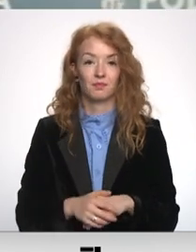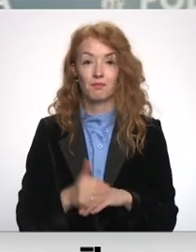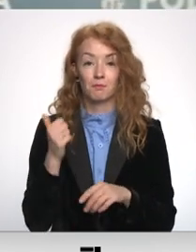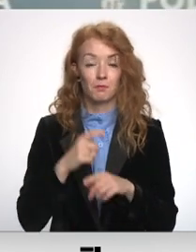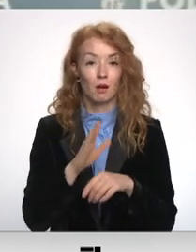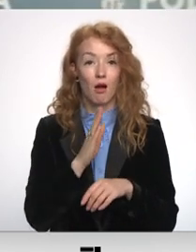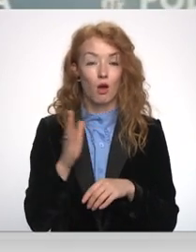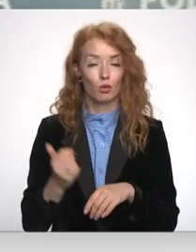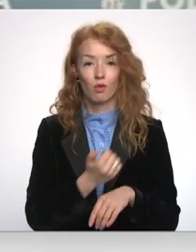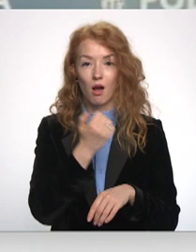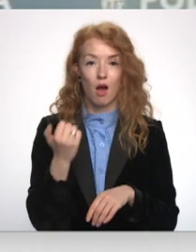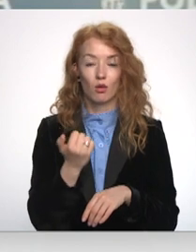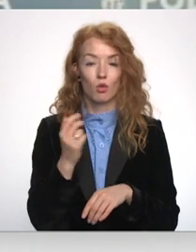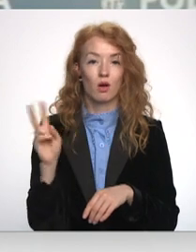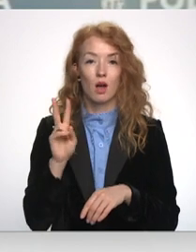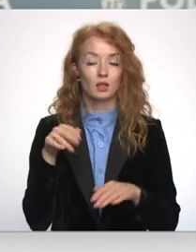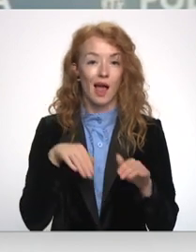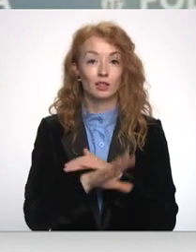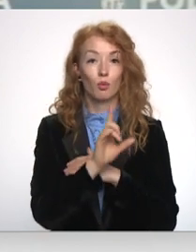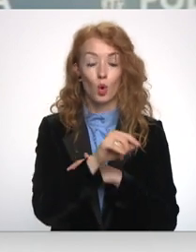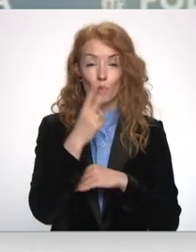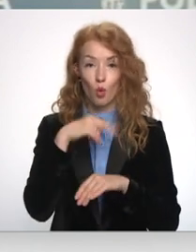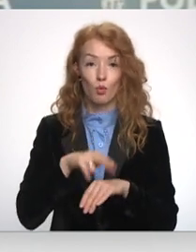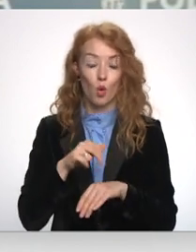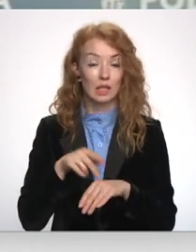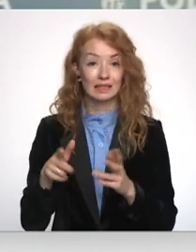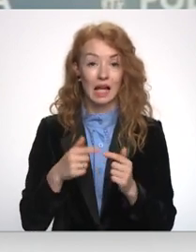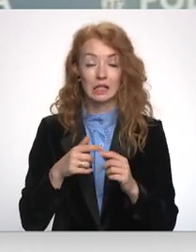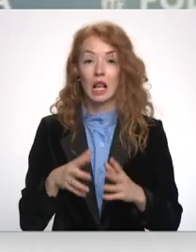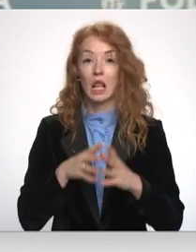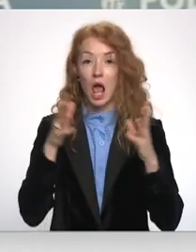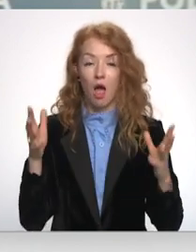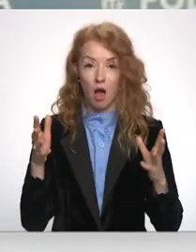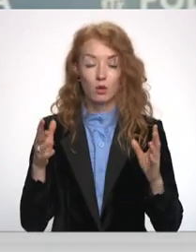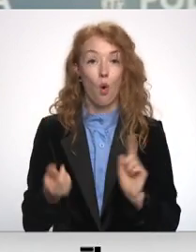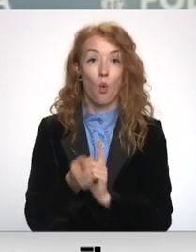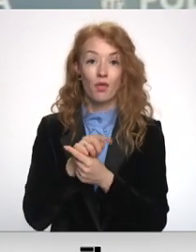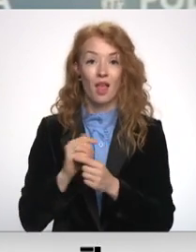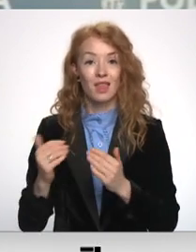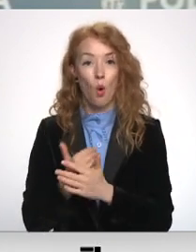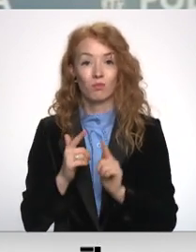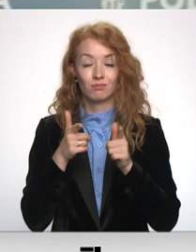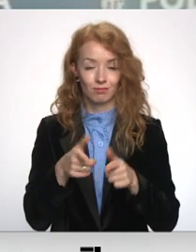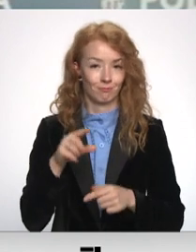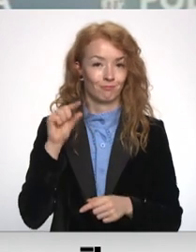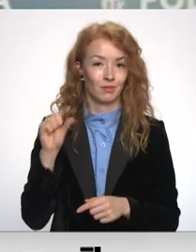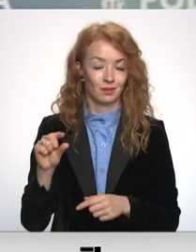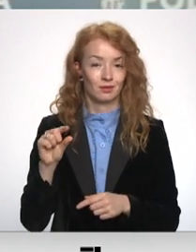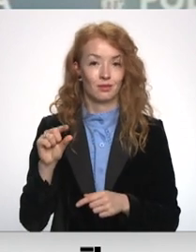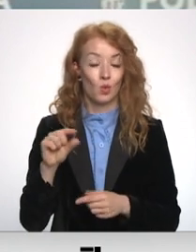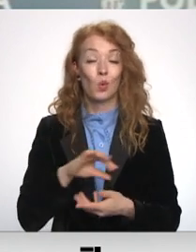gadu darbinieki, kas atstāja dienestu, šis skaits ir lielāks nekā tas skaits, kas nāk klāt. Un